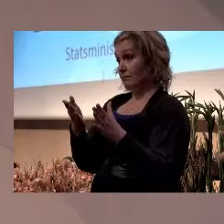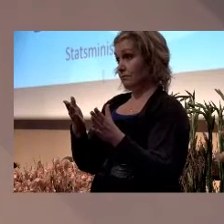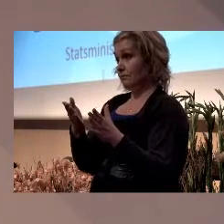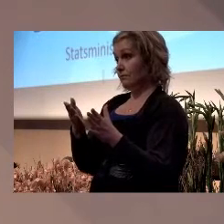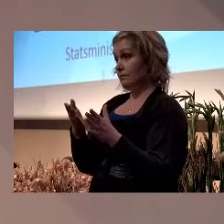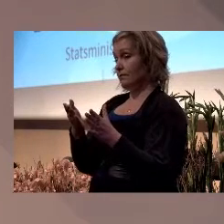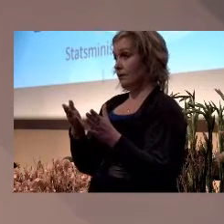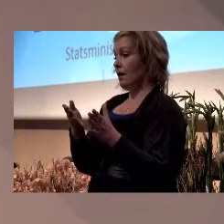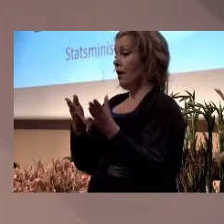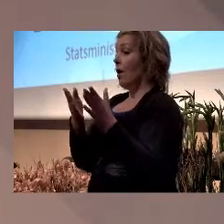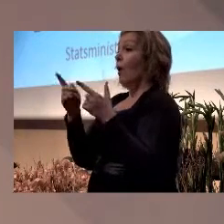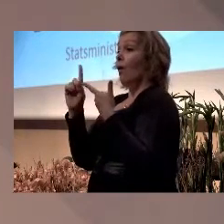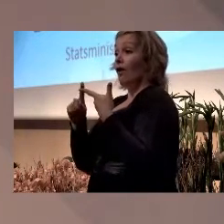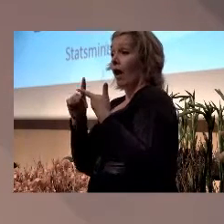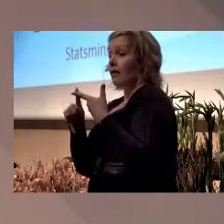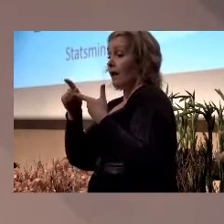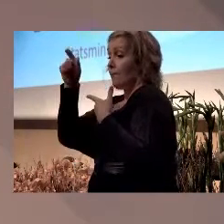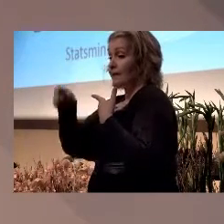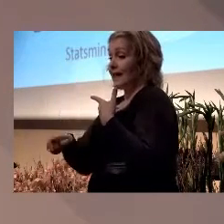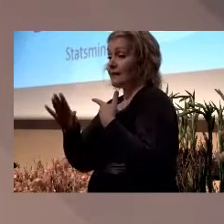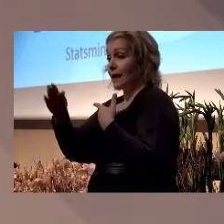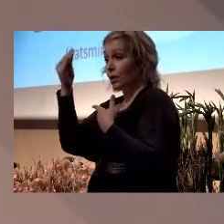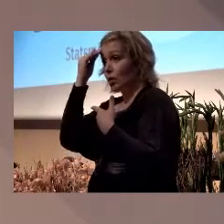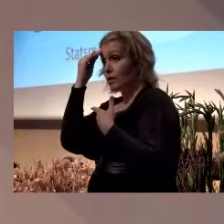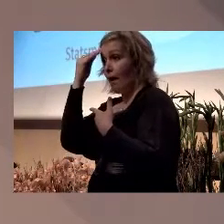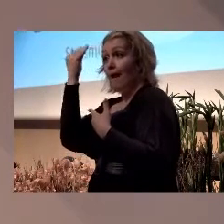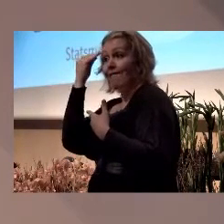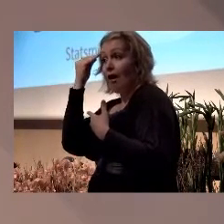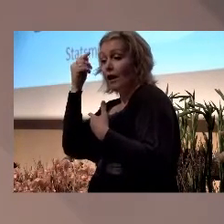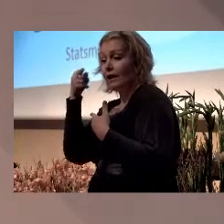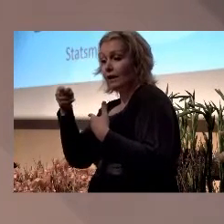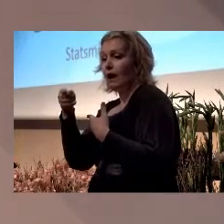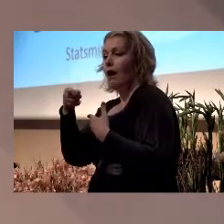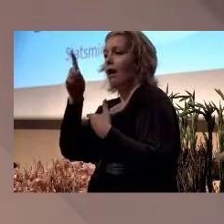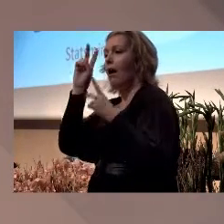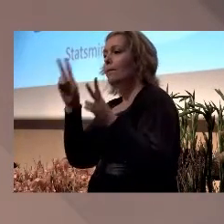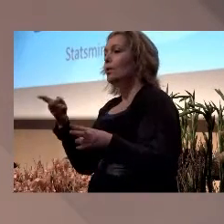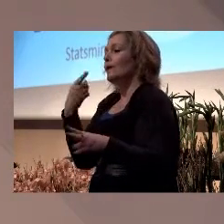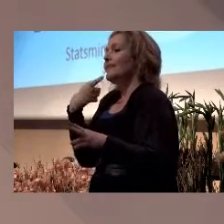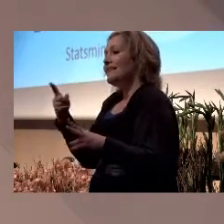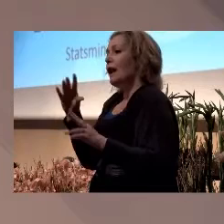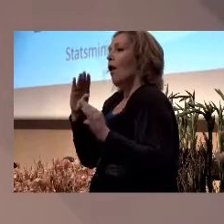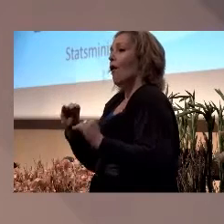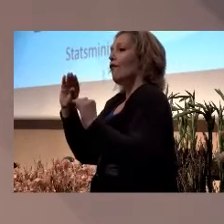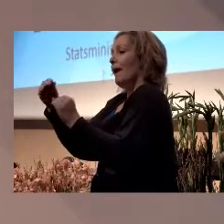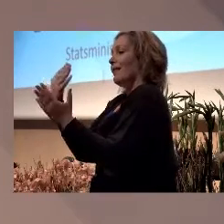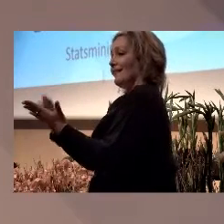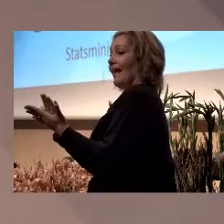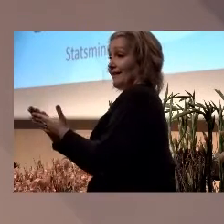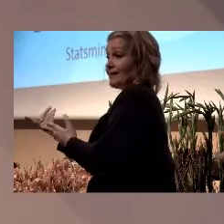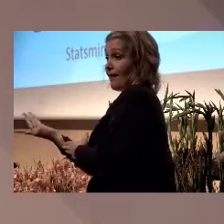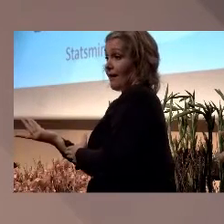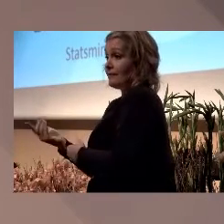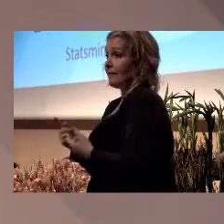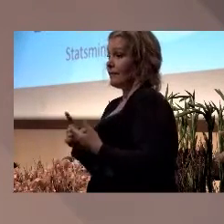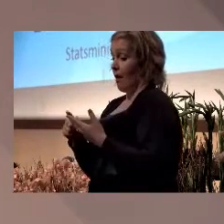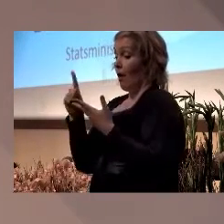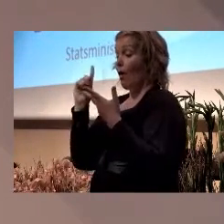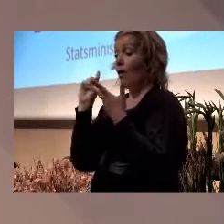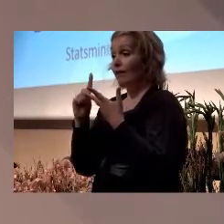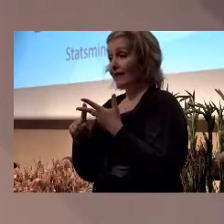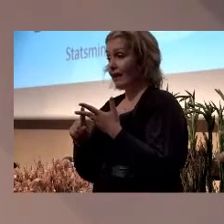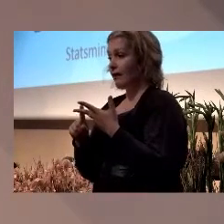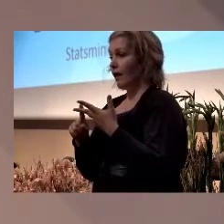viktig. Og for det andre, at pasienters kunnskap og erfaring må brukes til å forbedre tjenestene. For det